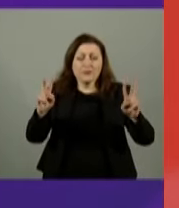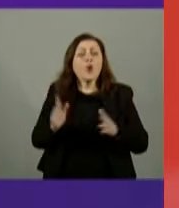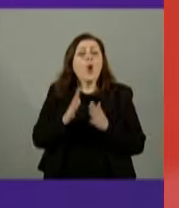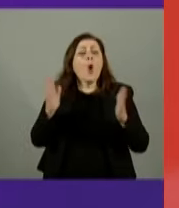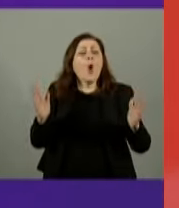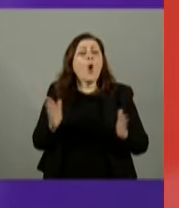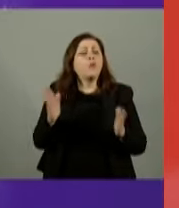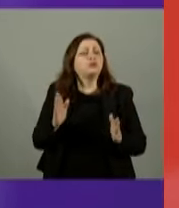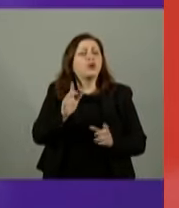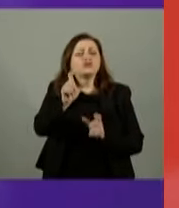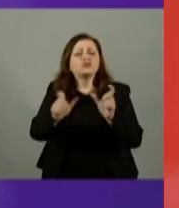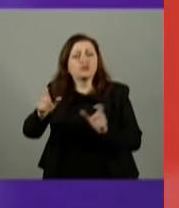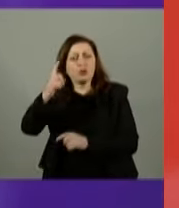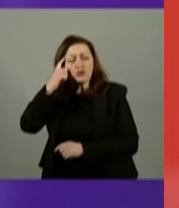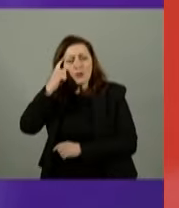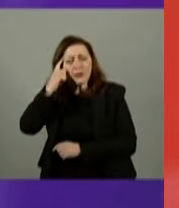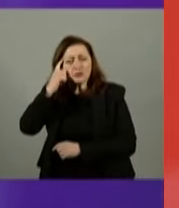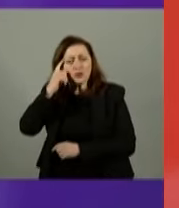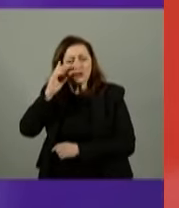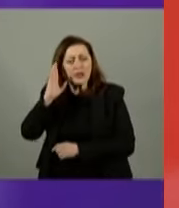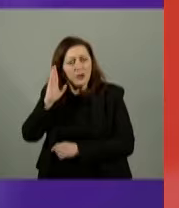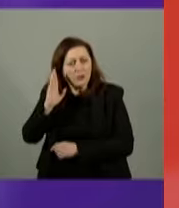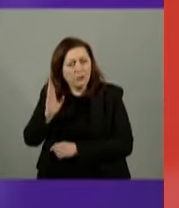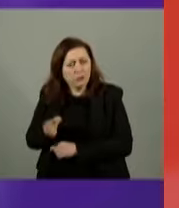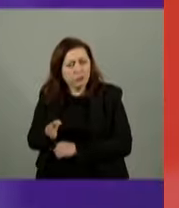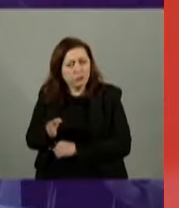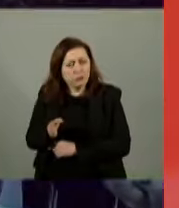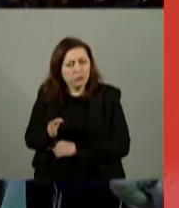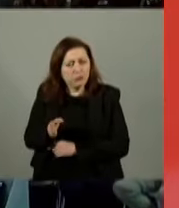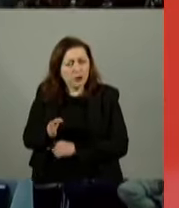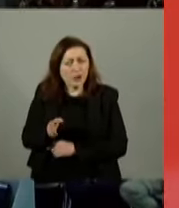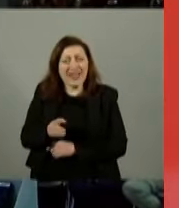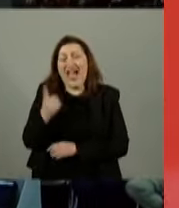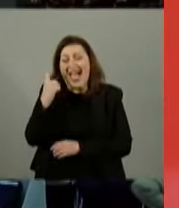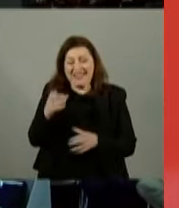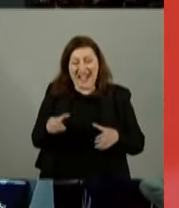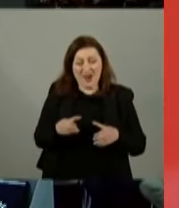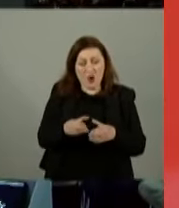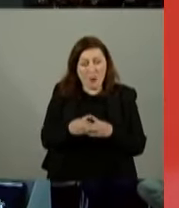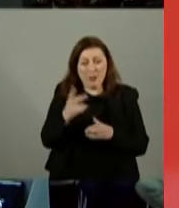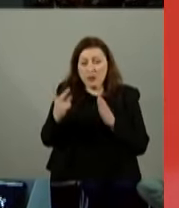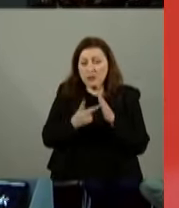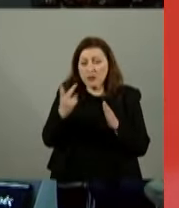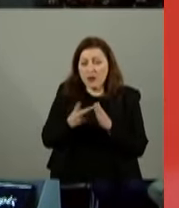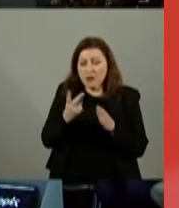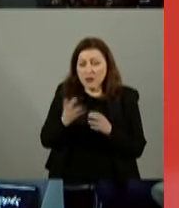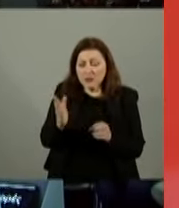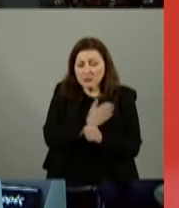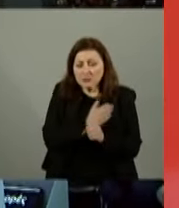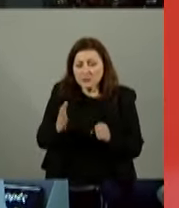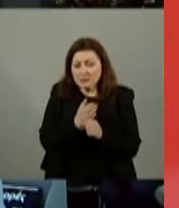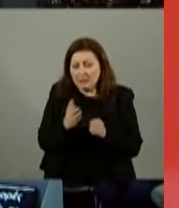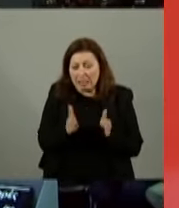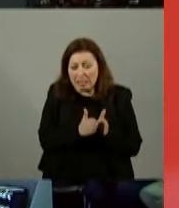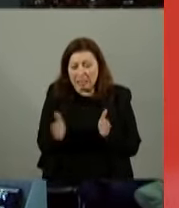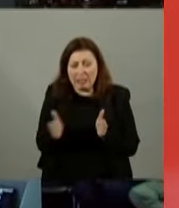ο οποίος θέλουν να βρεθούν κάποιοι κοντά του, ασχέτως αν τον πιστεύουν ή τον ψηφίζουν. Δηλαδή, έχει αυτά τα